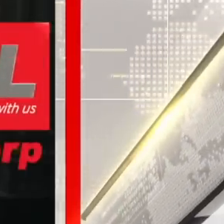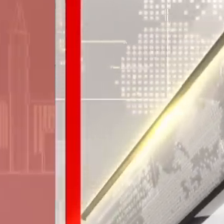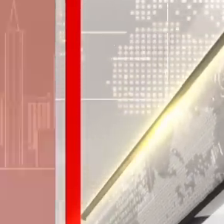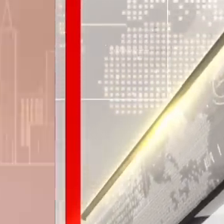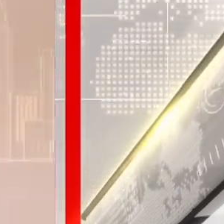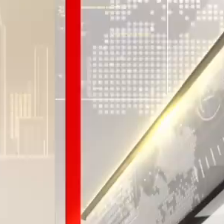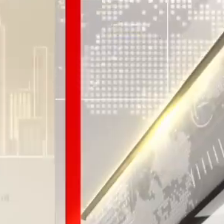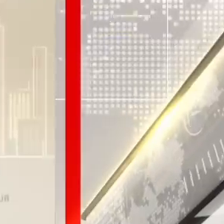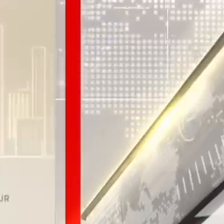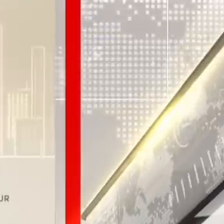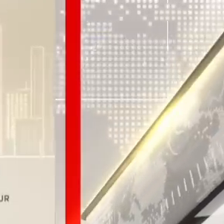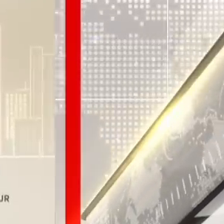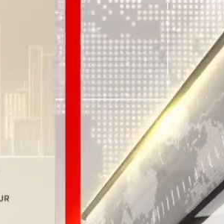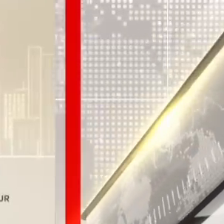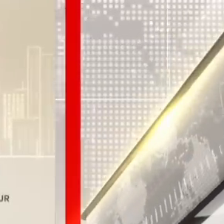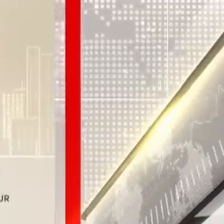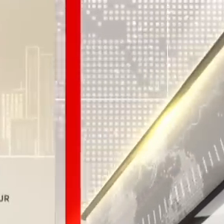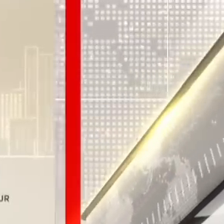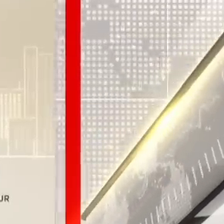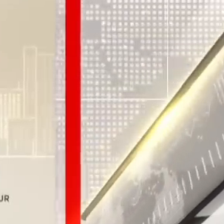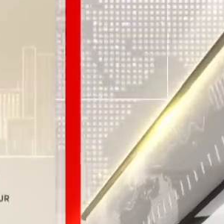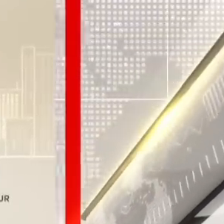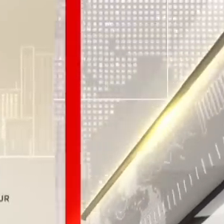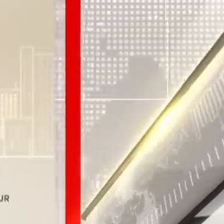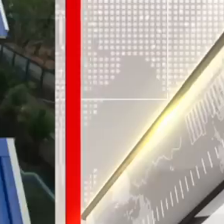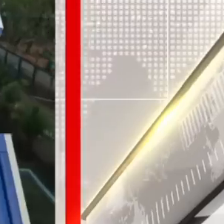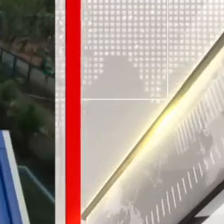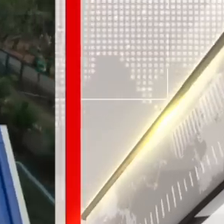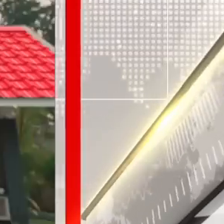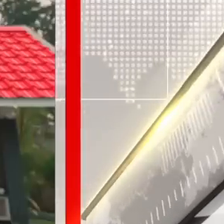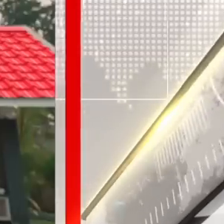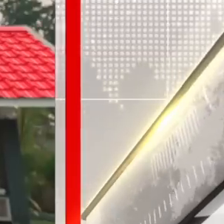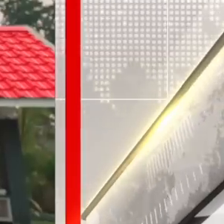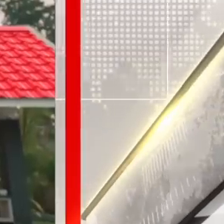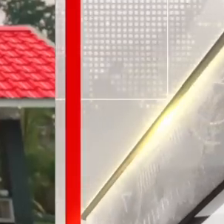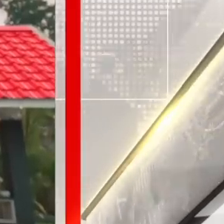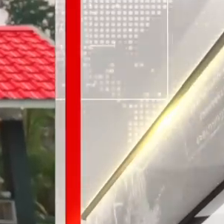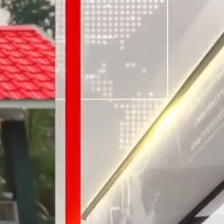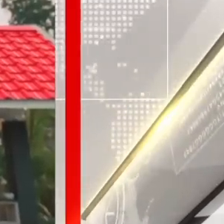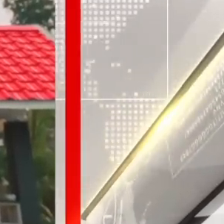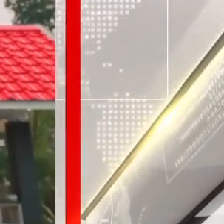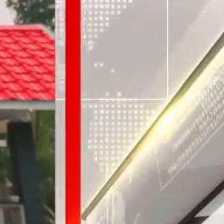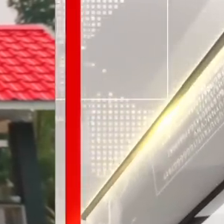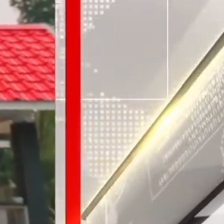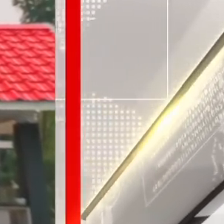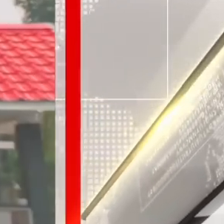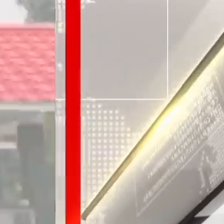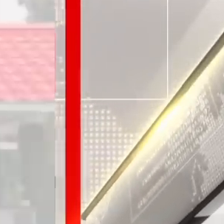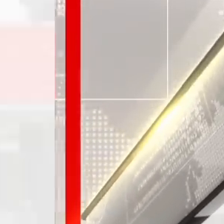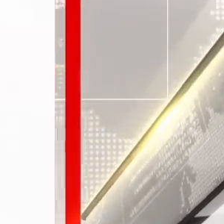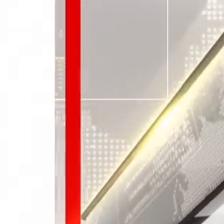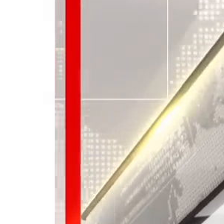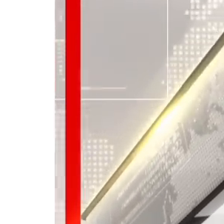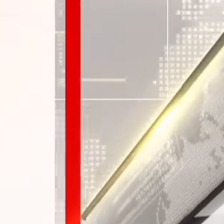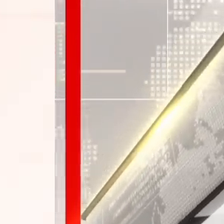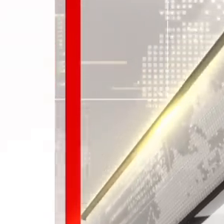choice. Powered by Asset, responsibly yours. in association with Durashine Roof and Wall Sheets, ഒരു ടാറ്റ